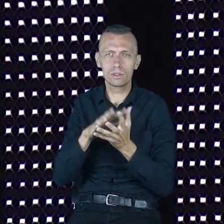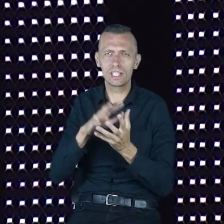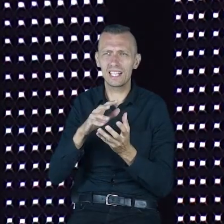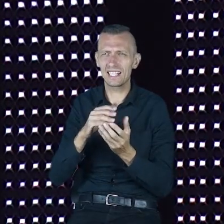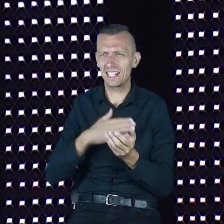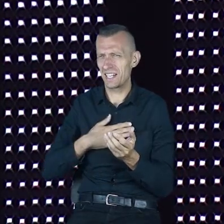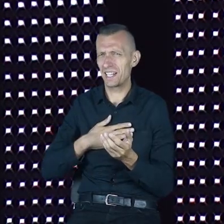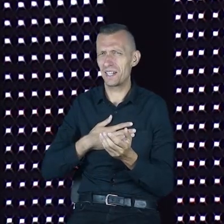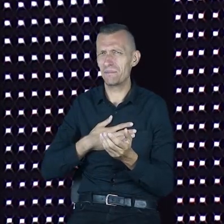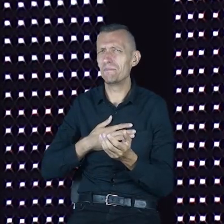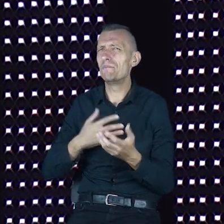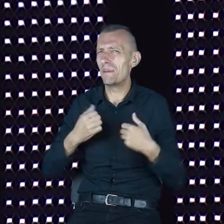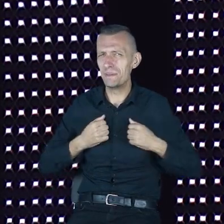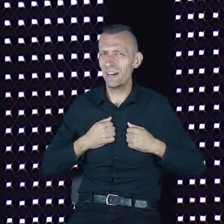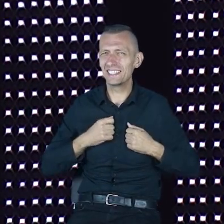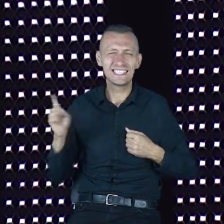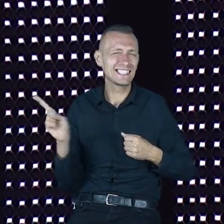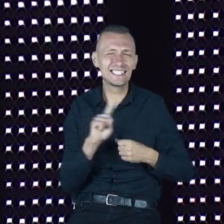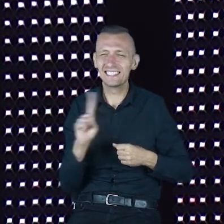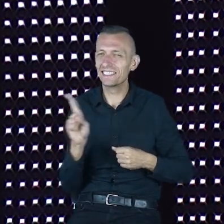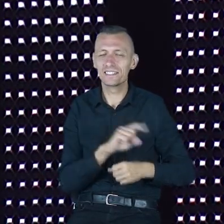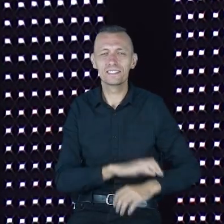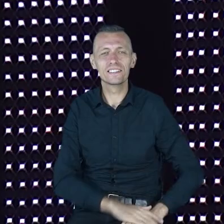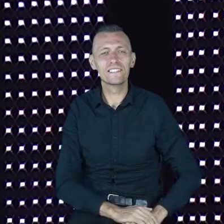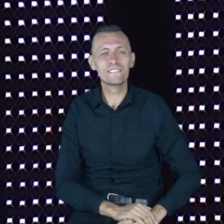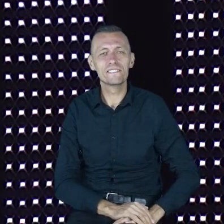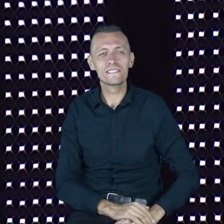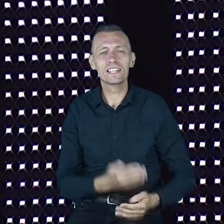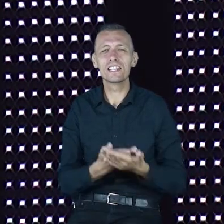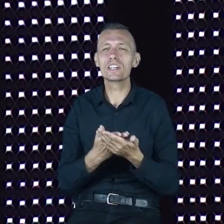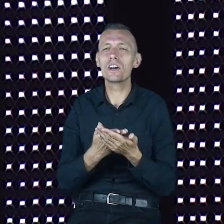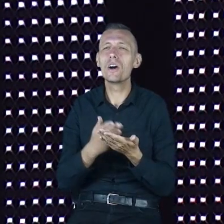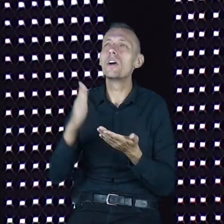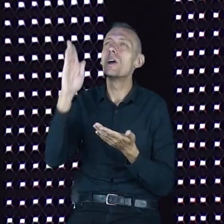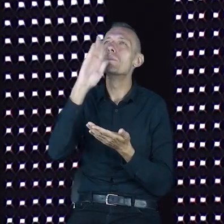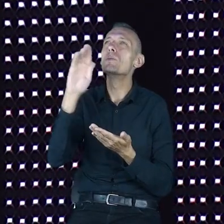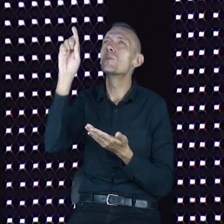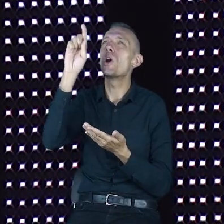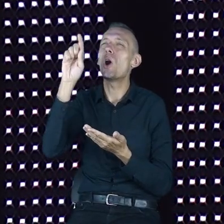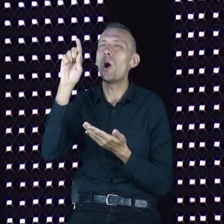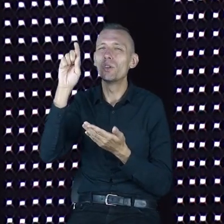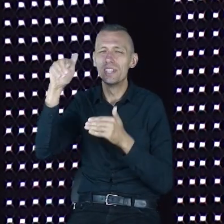Po trzykroć mówię nie, nie, nie. Bo Bóg nie pozostawia nas bezbronnych.